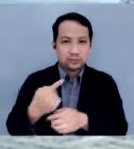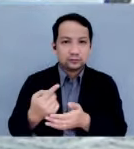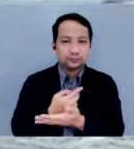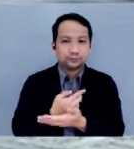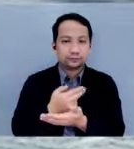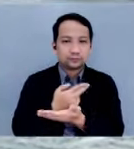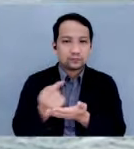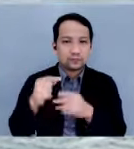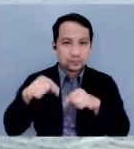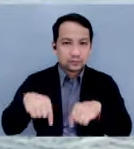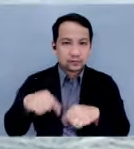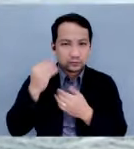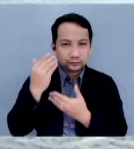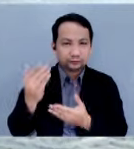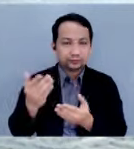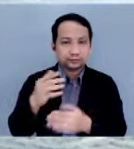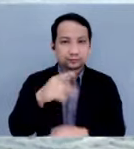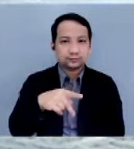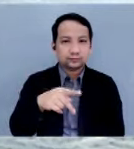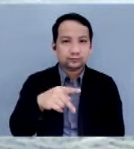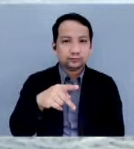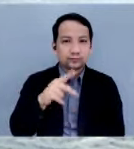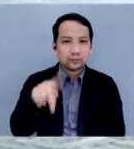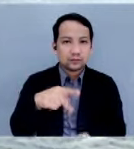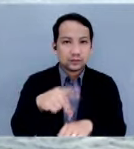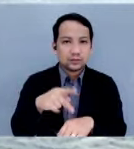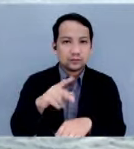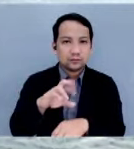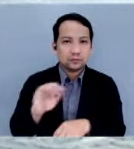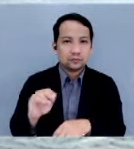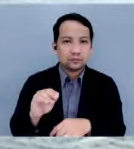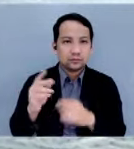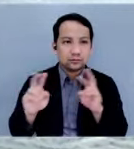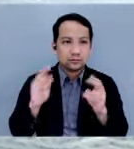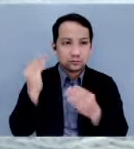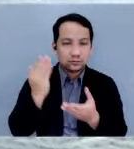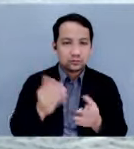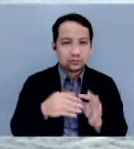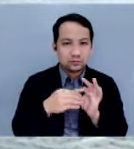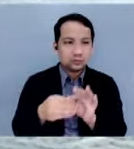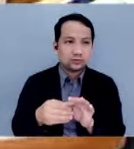Pero ayon sa Philippine Ports Authority, asahan ang dagsa ng mga biyahero sa mismong Holy Week.